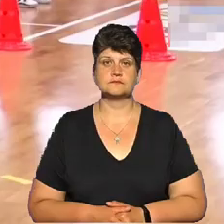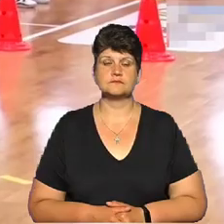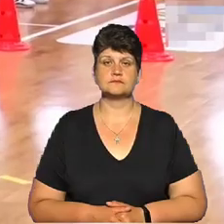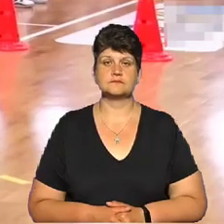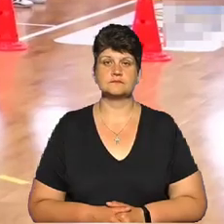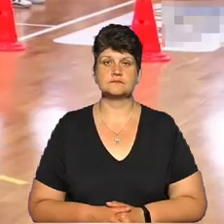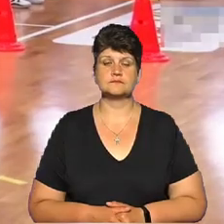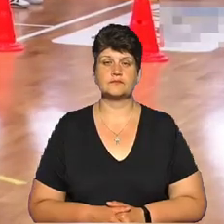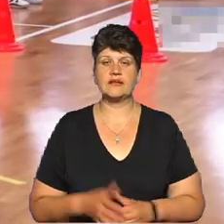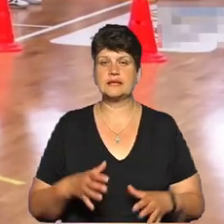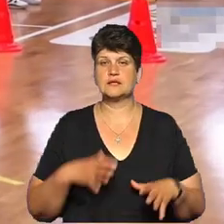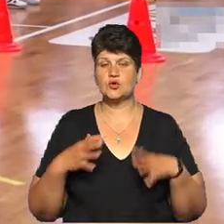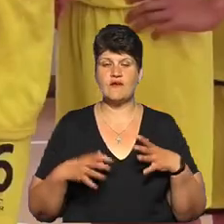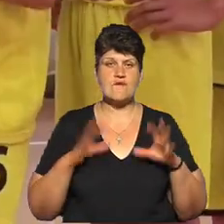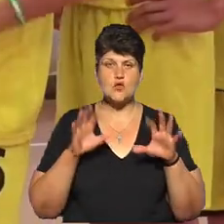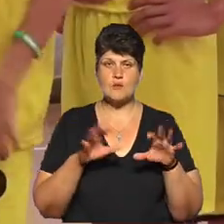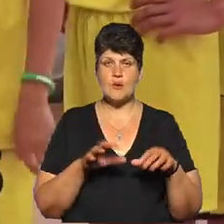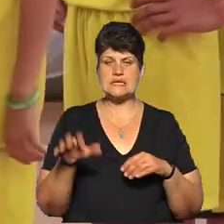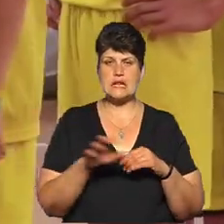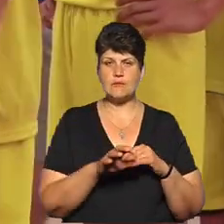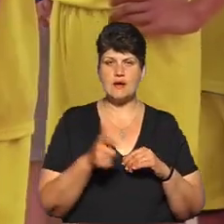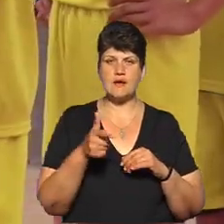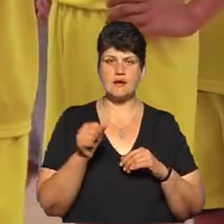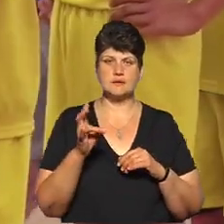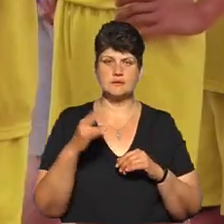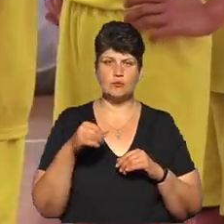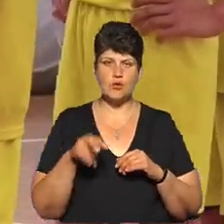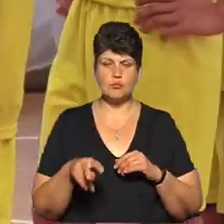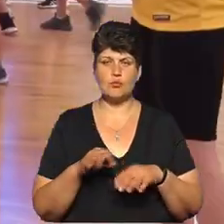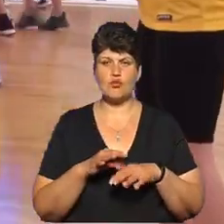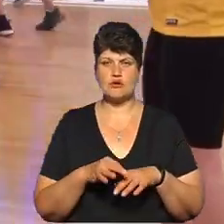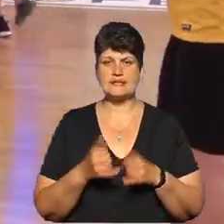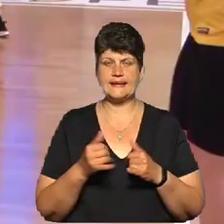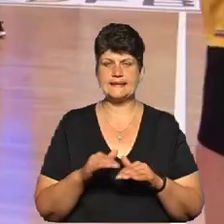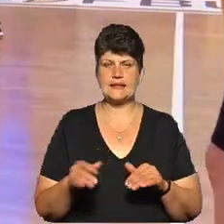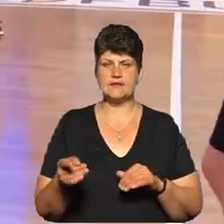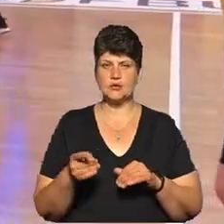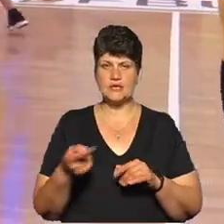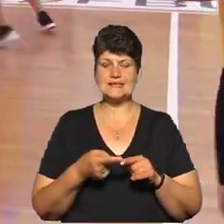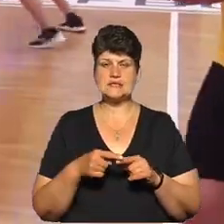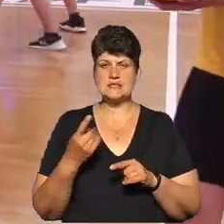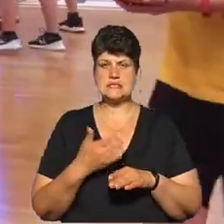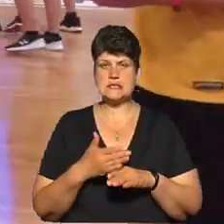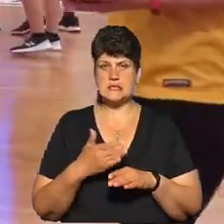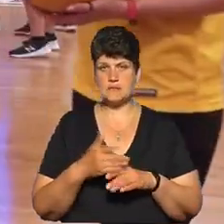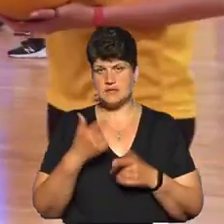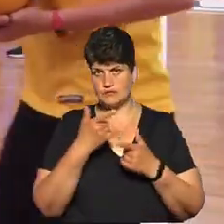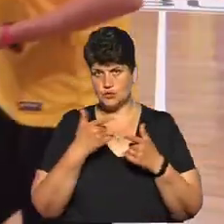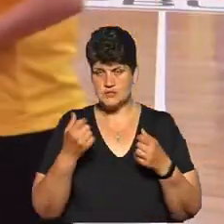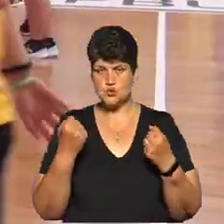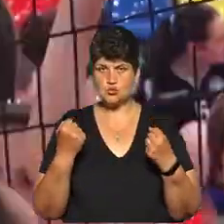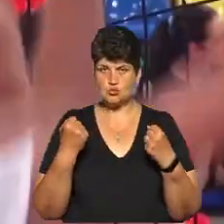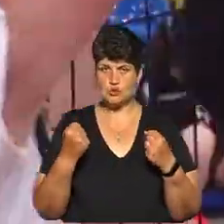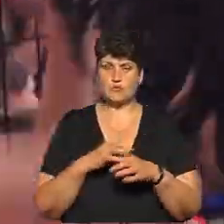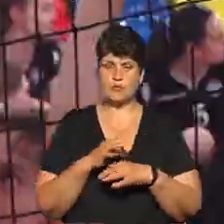Тренування з волейболу, баскетболу та гандболу проводять для дітей у Тернополі. Це один з етапів інформаційно-спортивного проєкту «Відкрийте